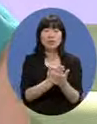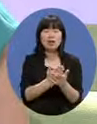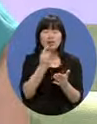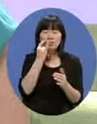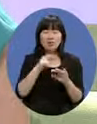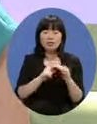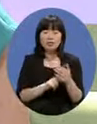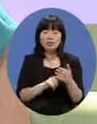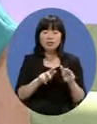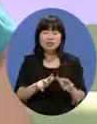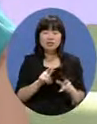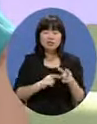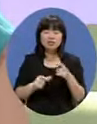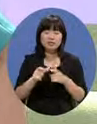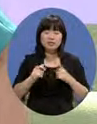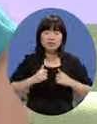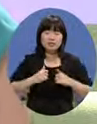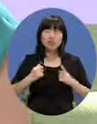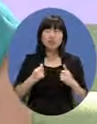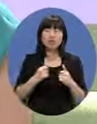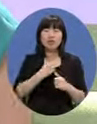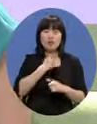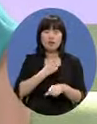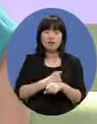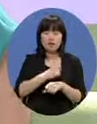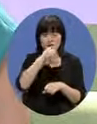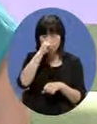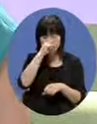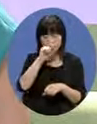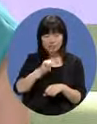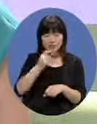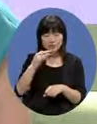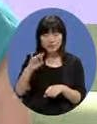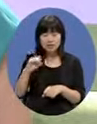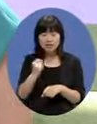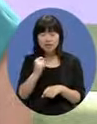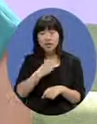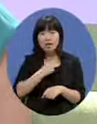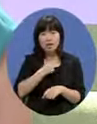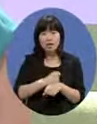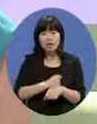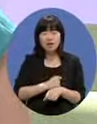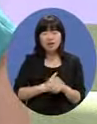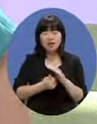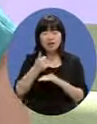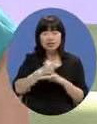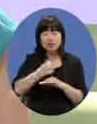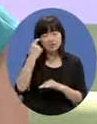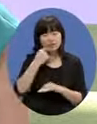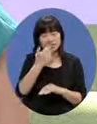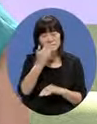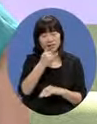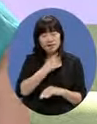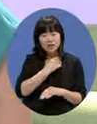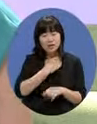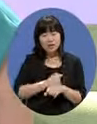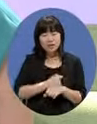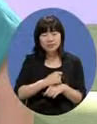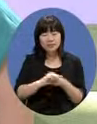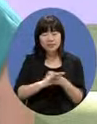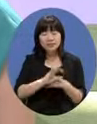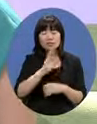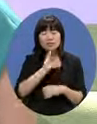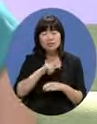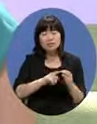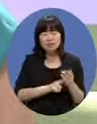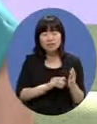엄마 마음은 이 아이가 좀 더 열심히 했으면, 그래서 좀 좋은 뭐 인정을 받았으면, 자기가 어떤 성취감을 느꼈으면 하는 게 진짜